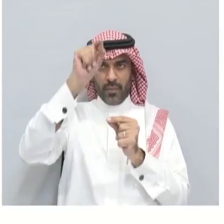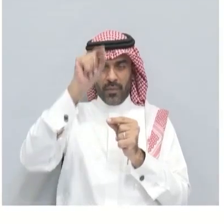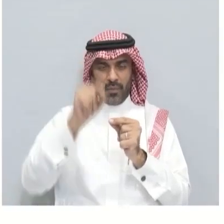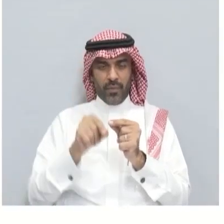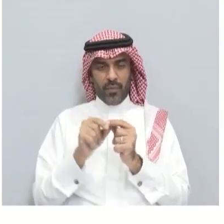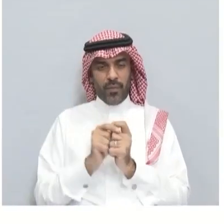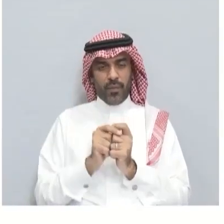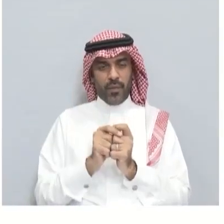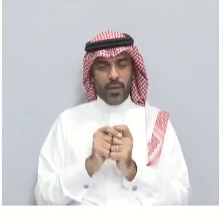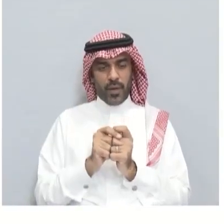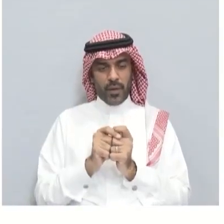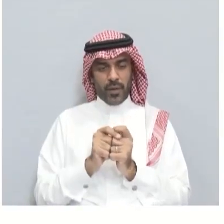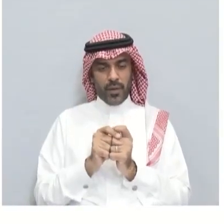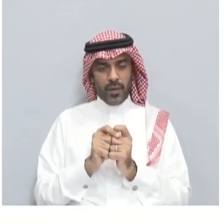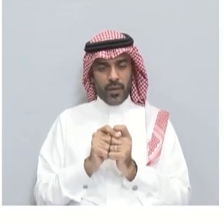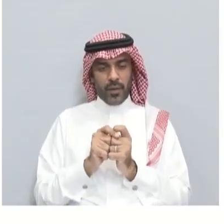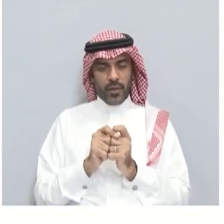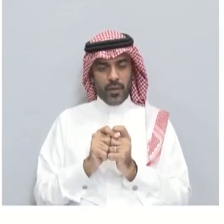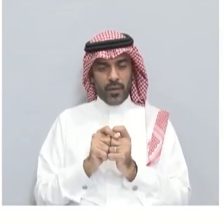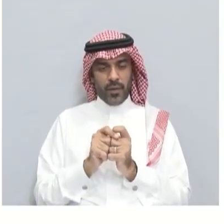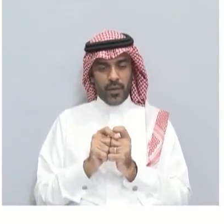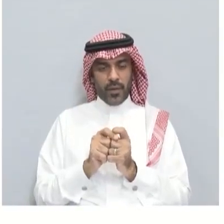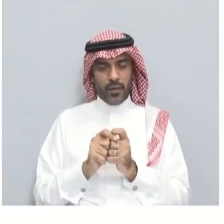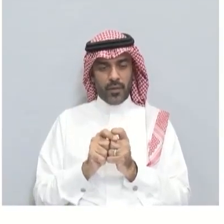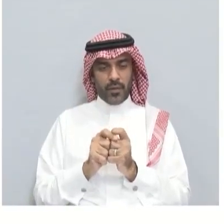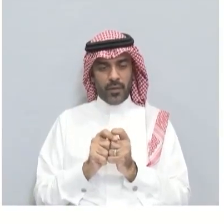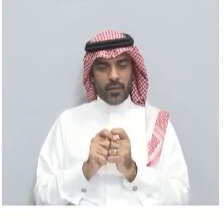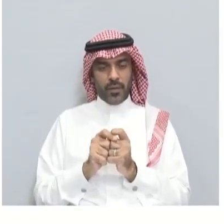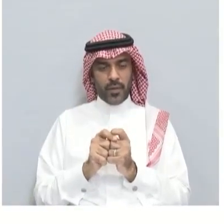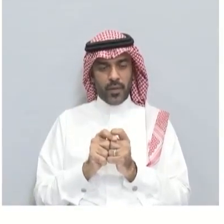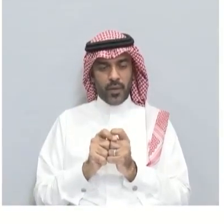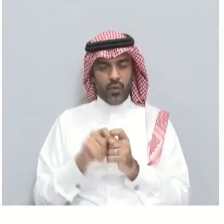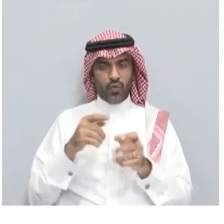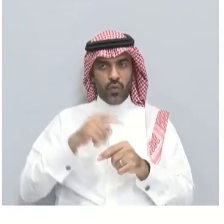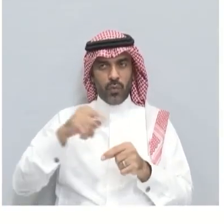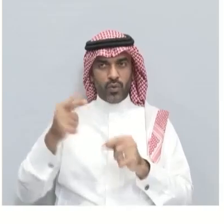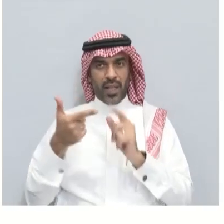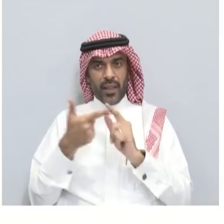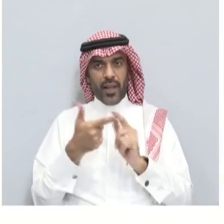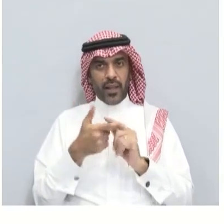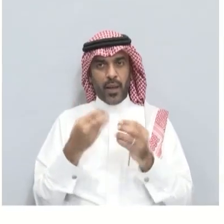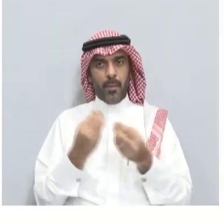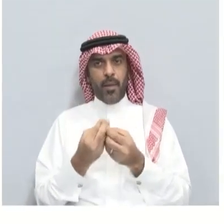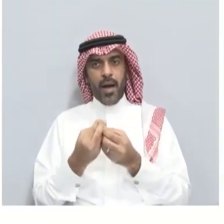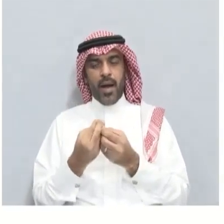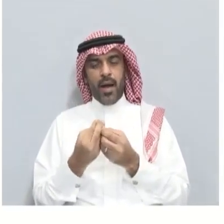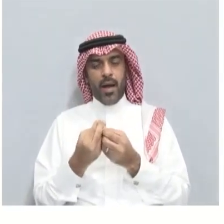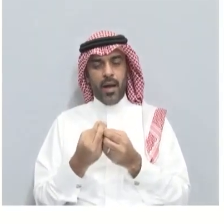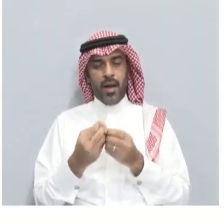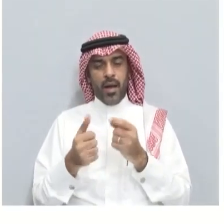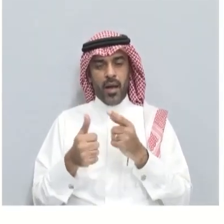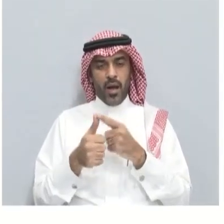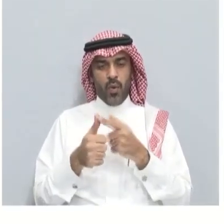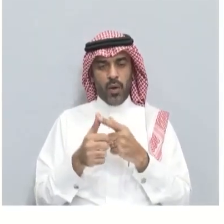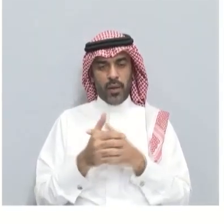الفرق بين الزمن بين وصول الموجات سي سكندري ويفز وصول الموجات بي برايمري ويفز اذا هنا حنشوف عندنا